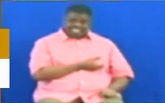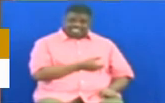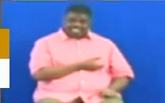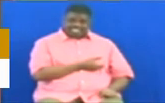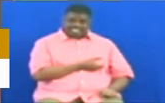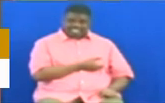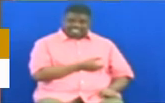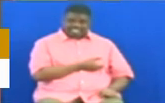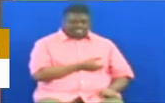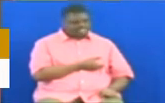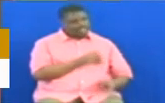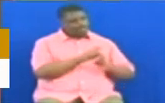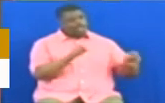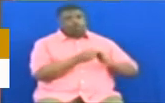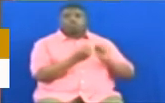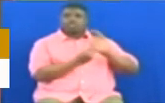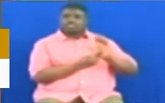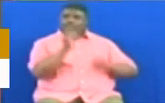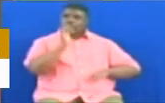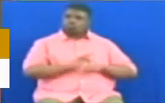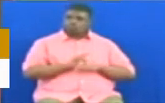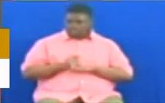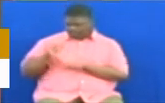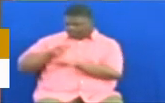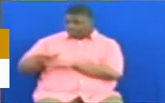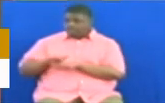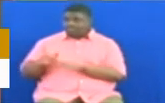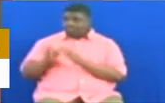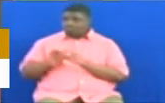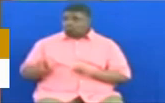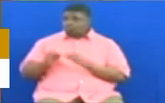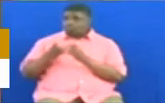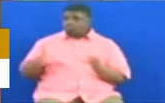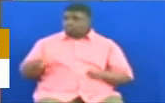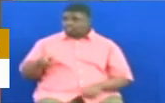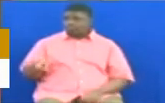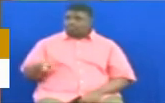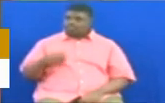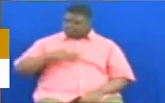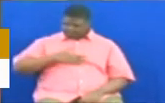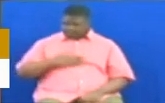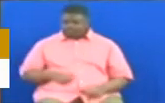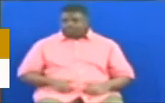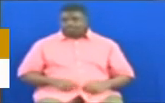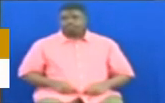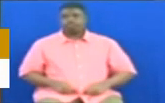huu limegusiwa na limeelezwa vizuri, tutapotosha tena hapa mwelekeo mzima. Asante Mwenyekiti.